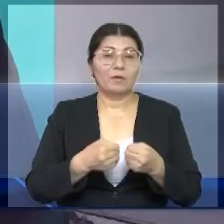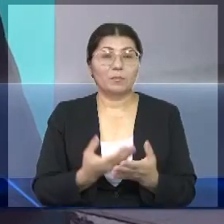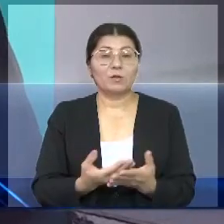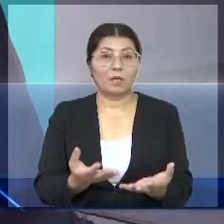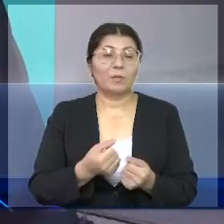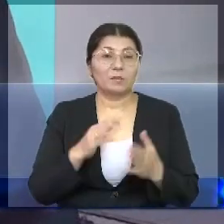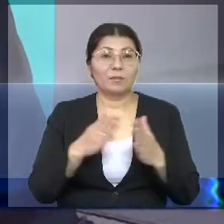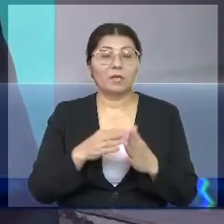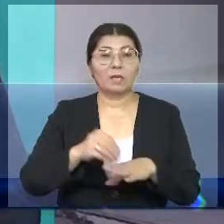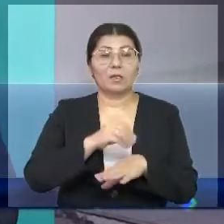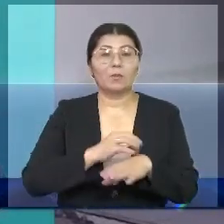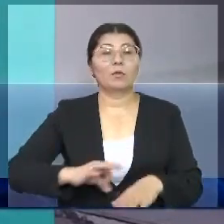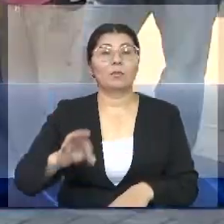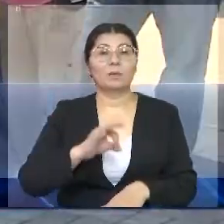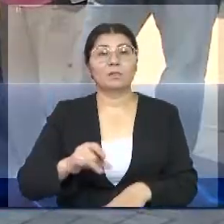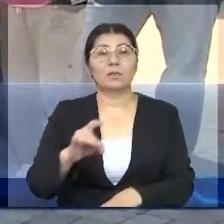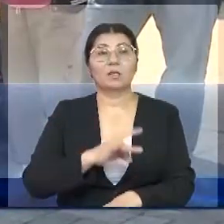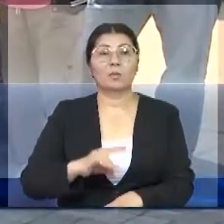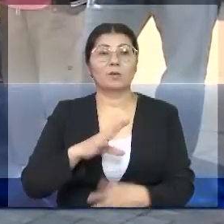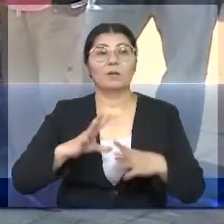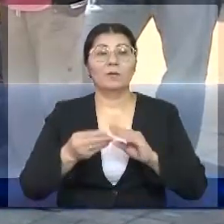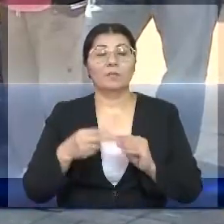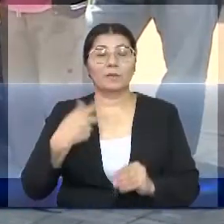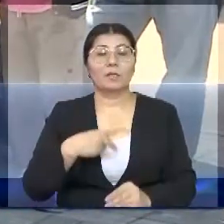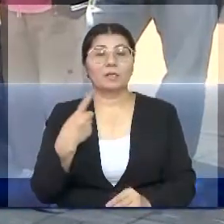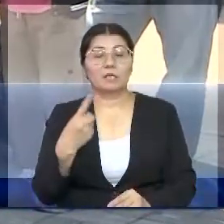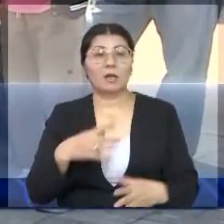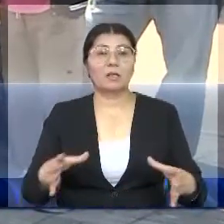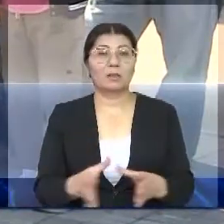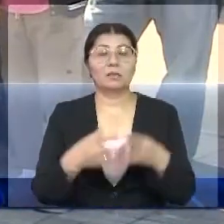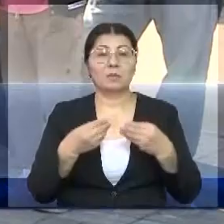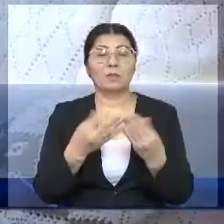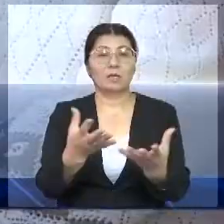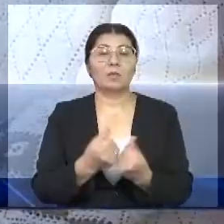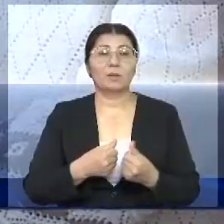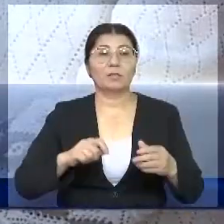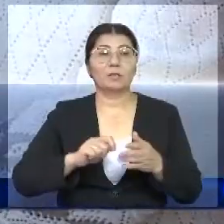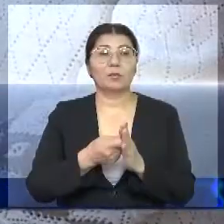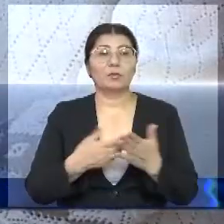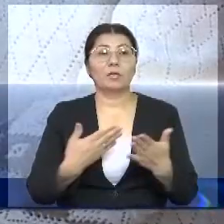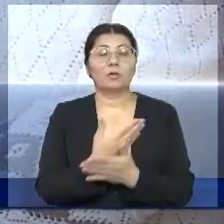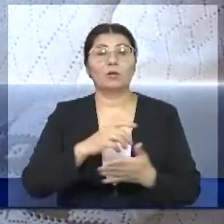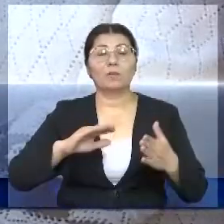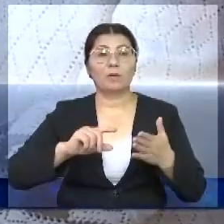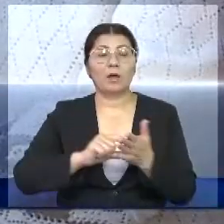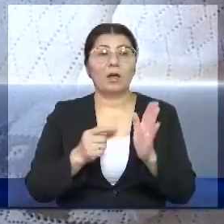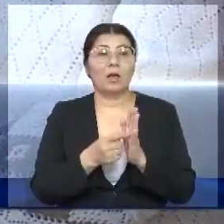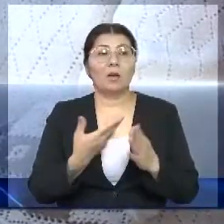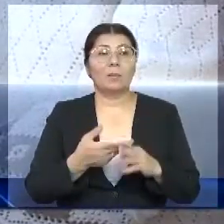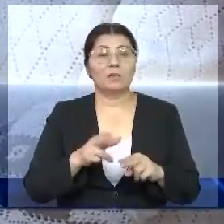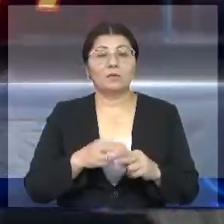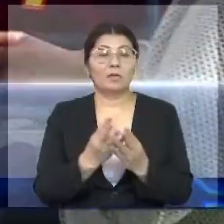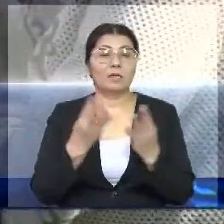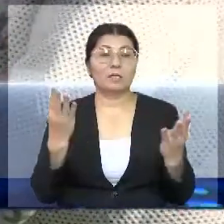головой акимом области и района. В общей сложности 31 хабдинская семья получила ключи от новых квартир. Это очередники из числа социально уязвимых